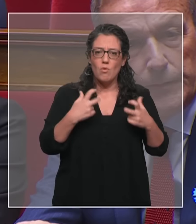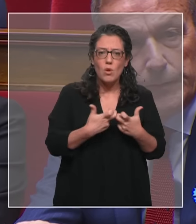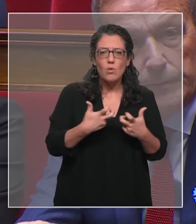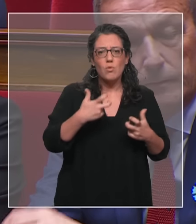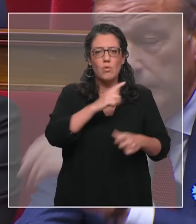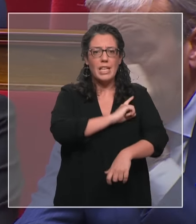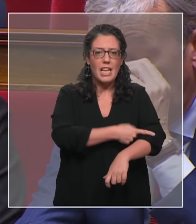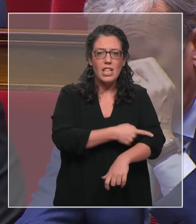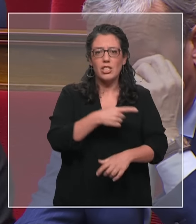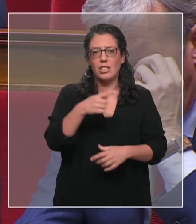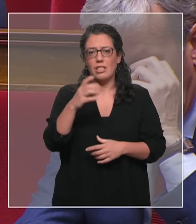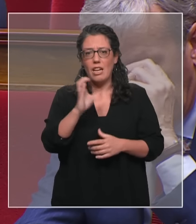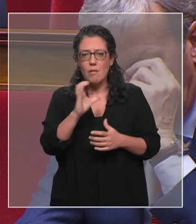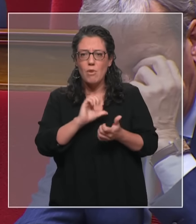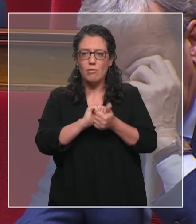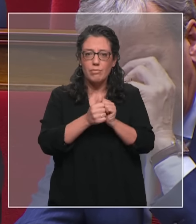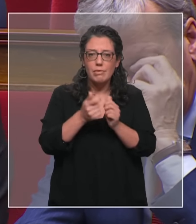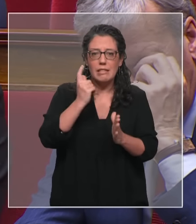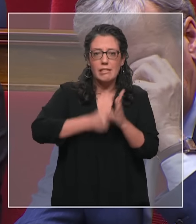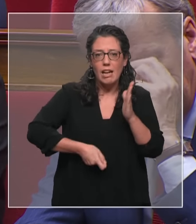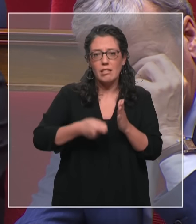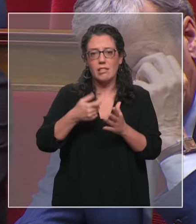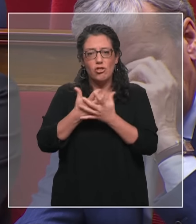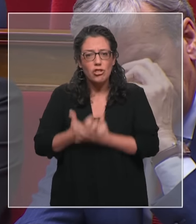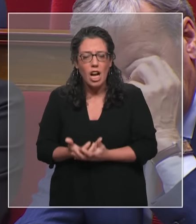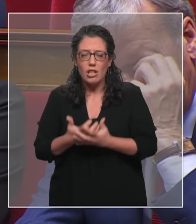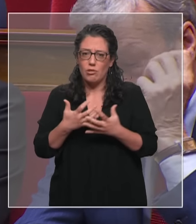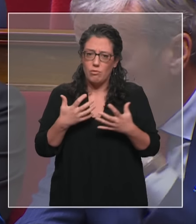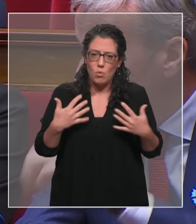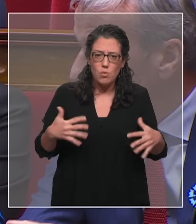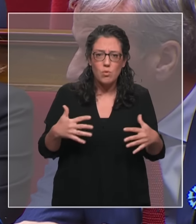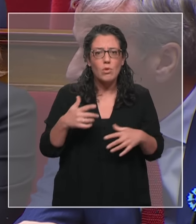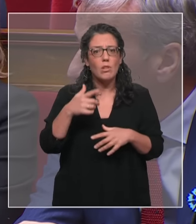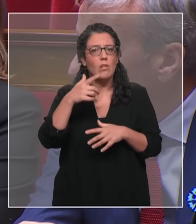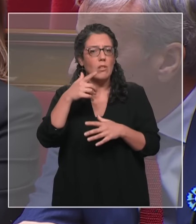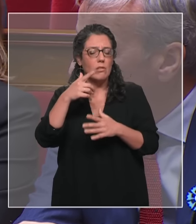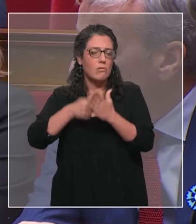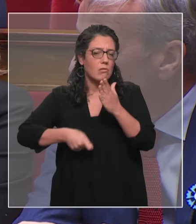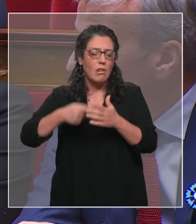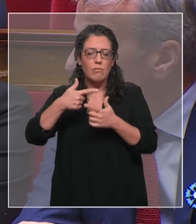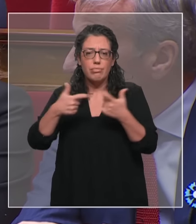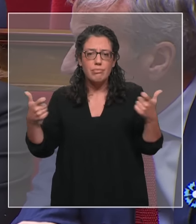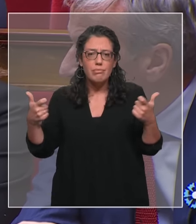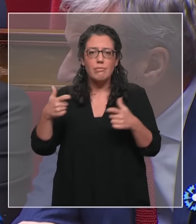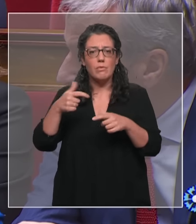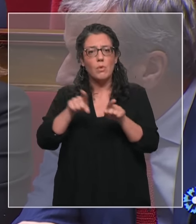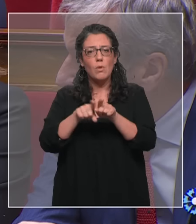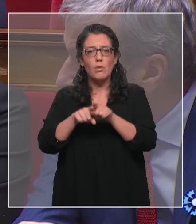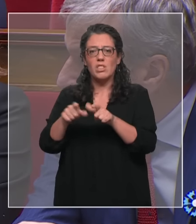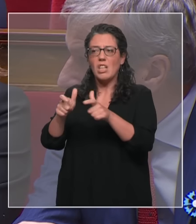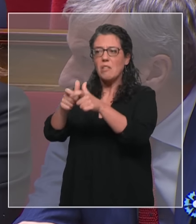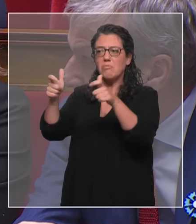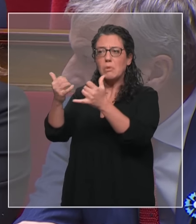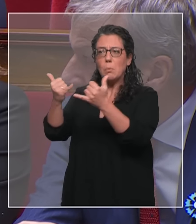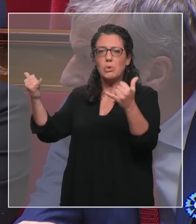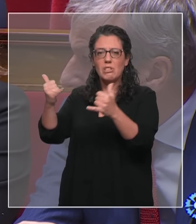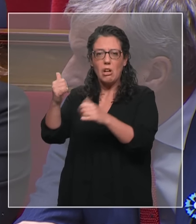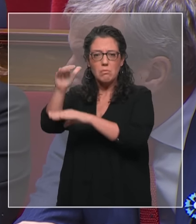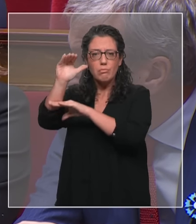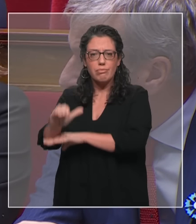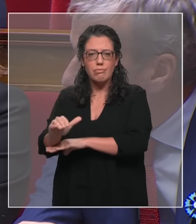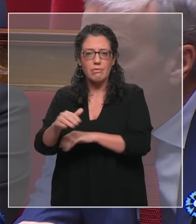la taxe carbone, la lourdeur des charges, la concurrence faussée des pays asiatiques, le protectionnisme des grandes puissances, mais aussi